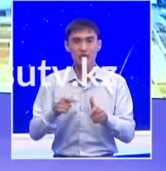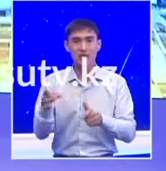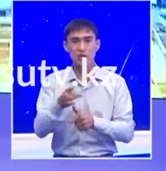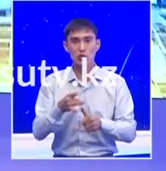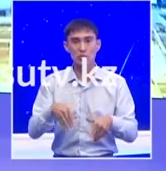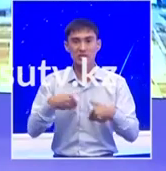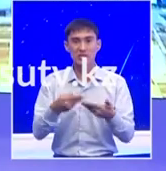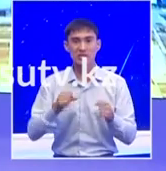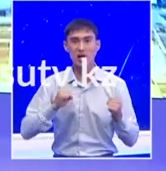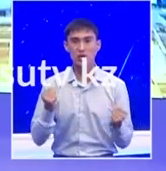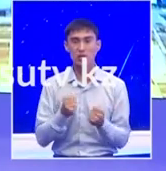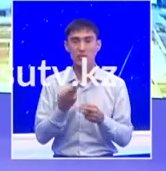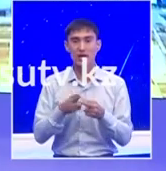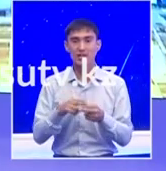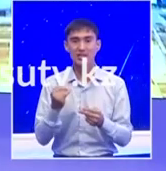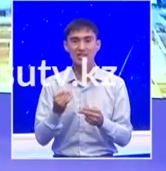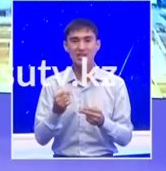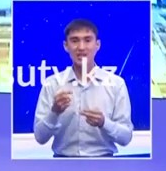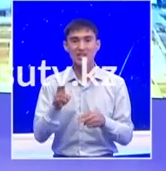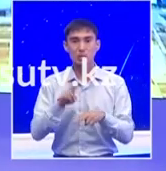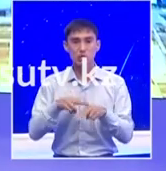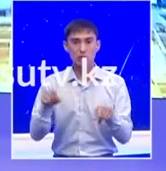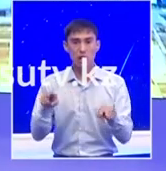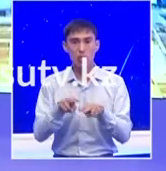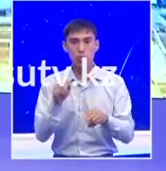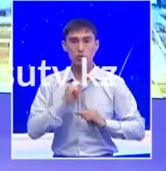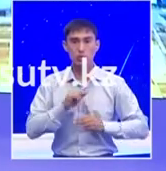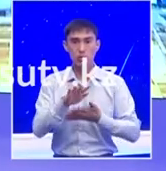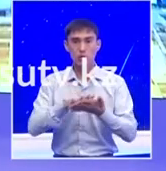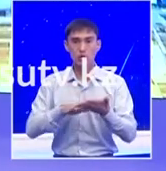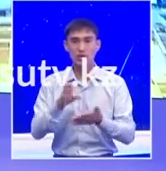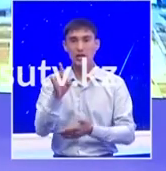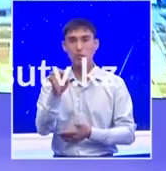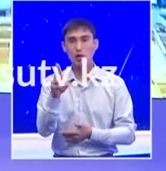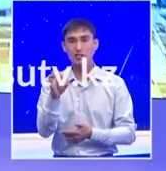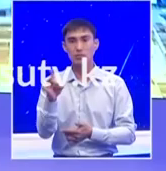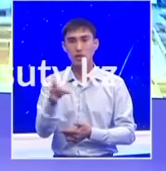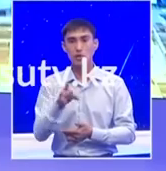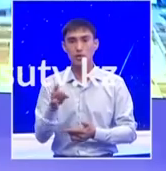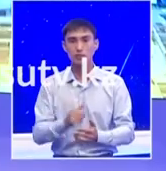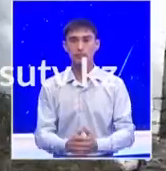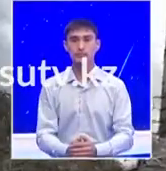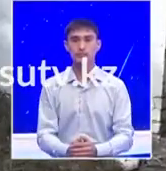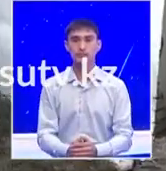регионов к предстоящим холодам. На этот раз инспекционные работы продолжились в Кербулакском районе.